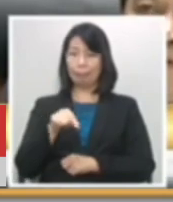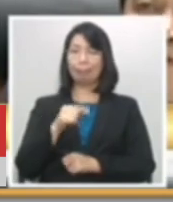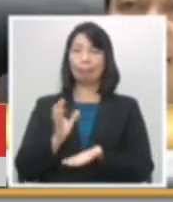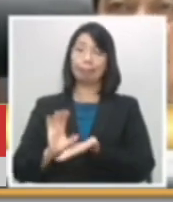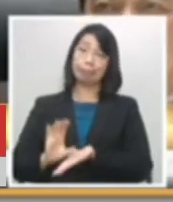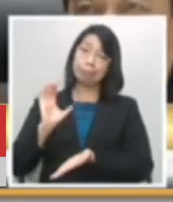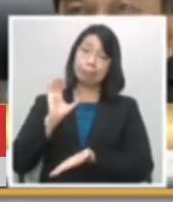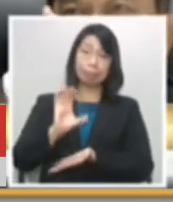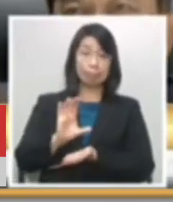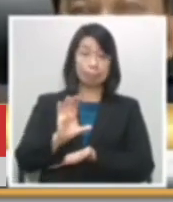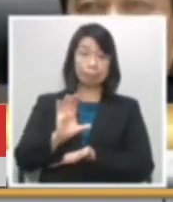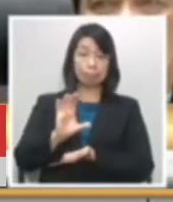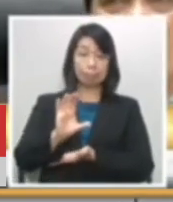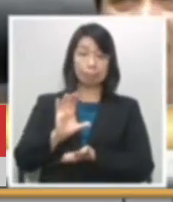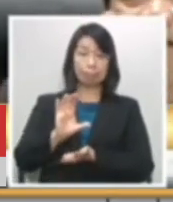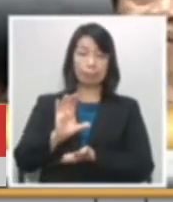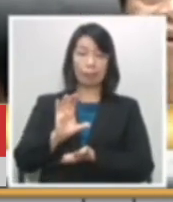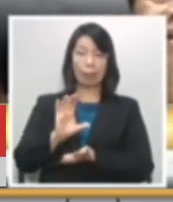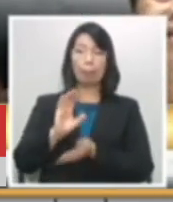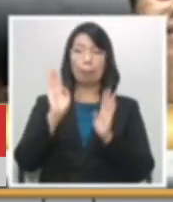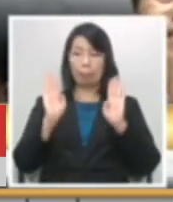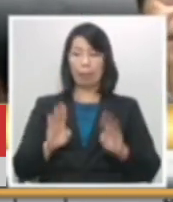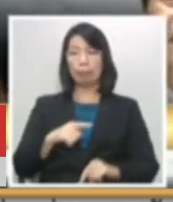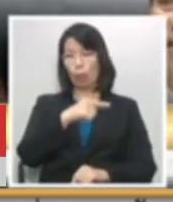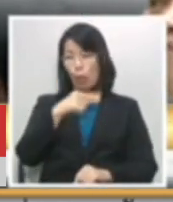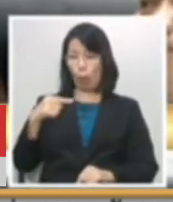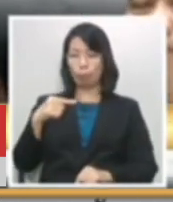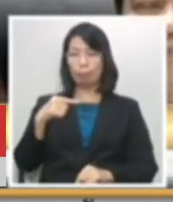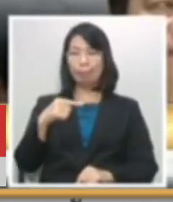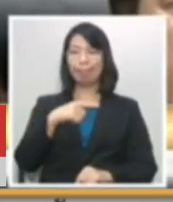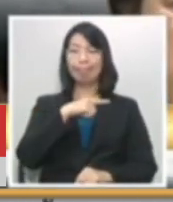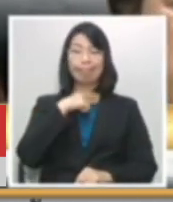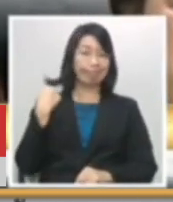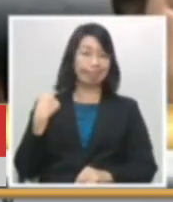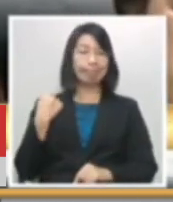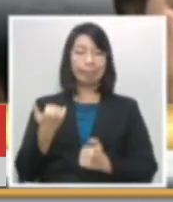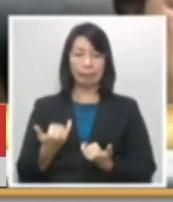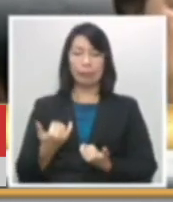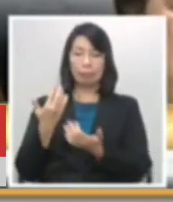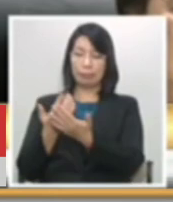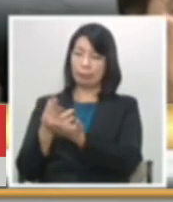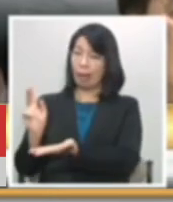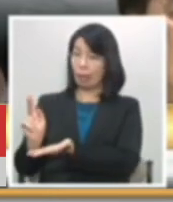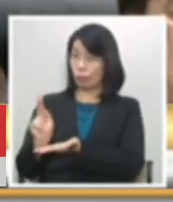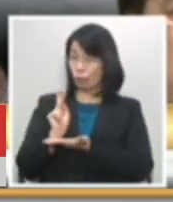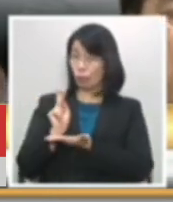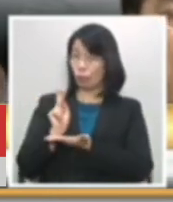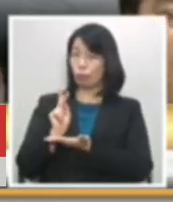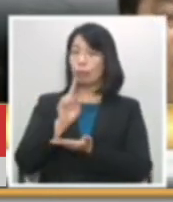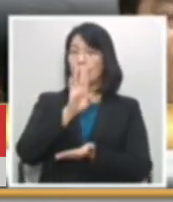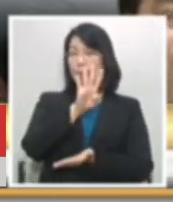งบประมาณขาดดุลซึ่งเป็นเงินกู้